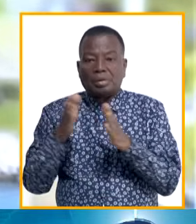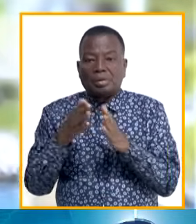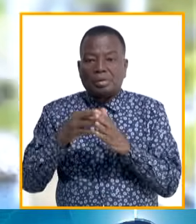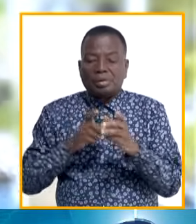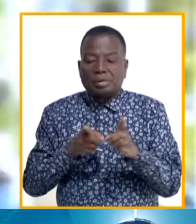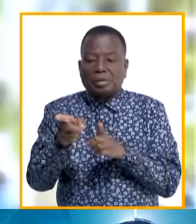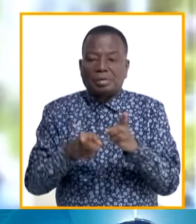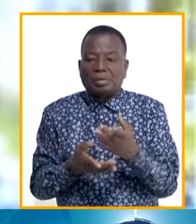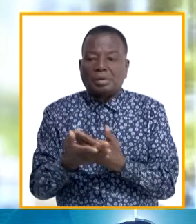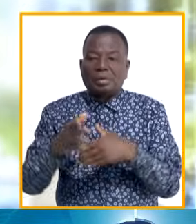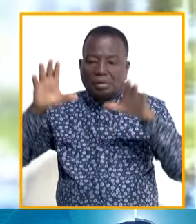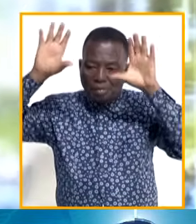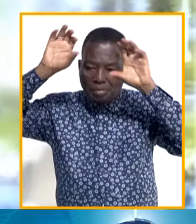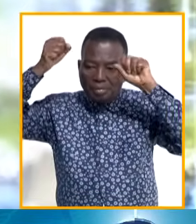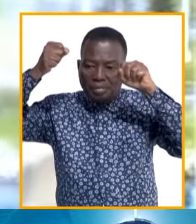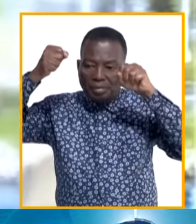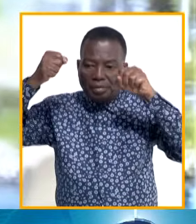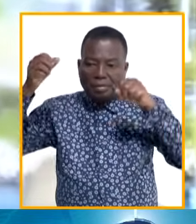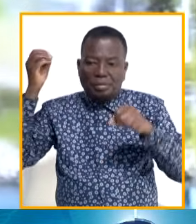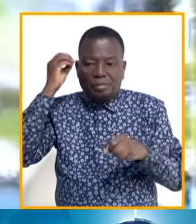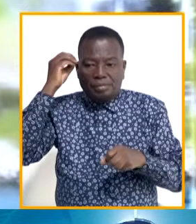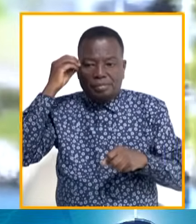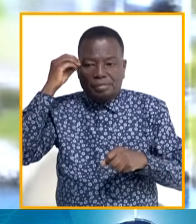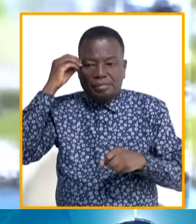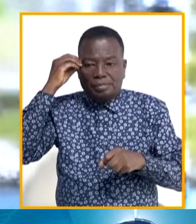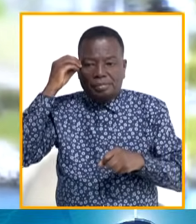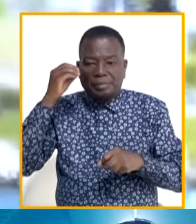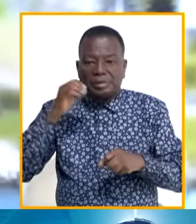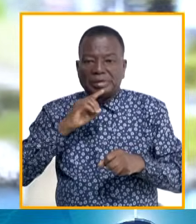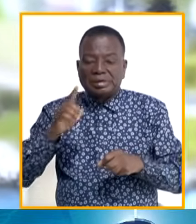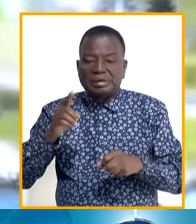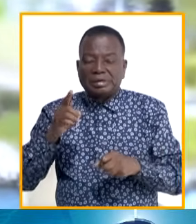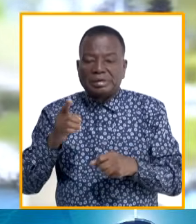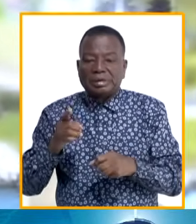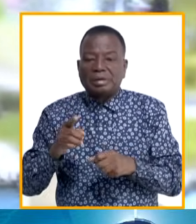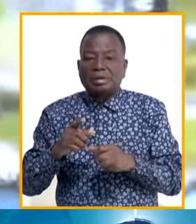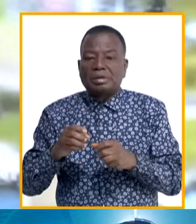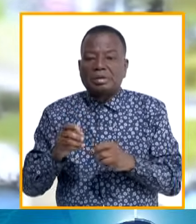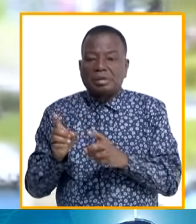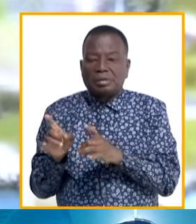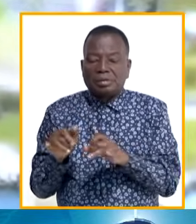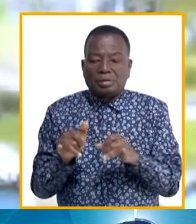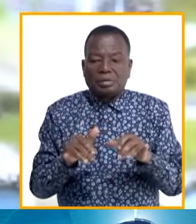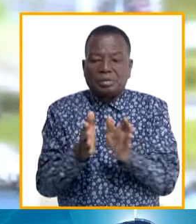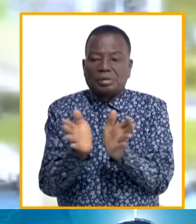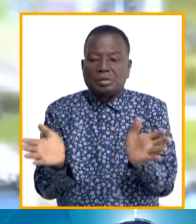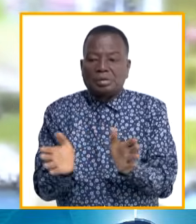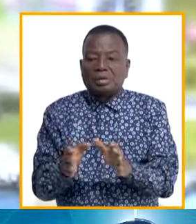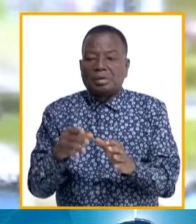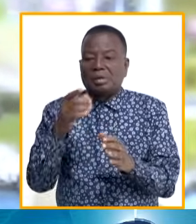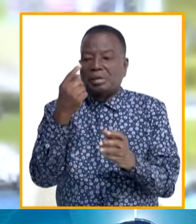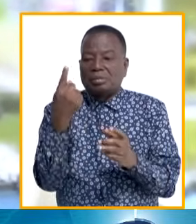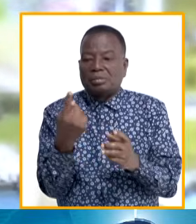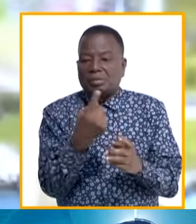a été dirigée par le chef de l'État, le président Alassane Ouattara. Il s'est agi en gros des mesures générales, des mesures